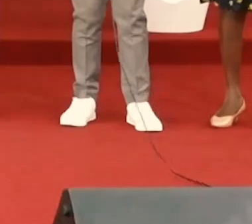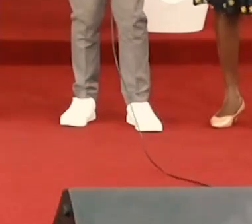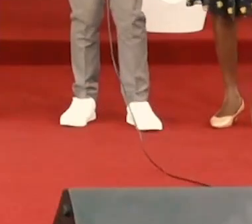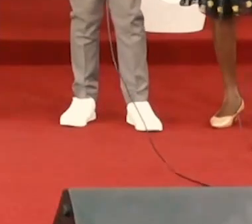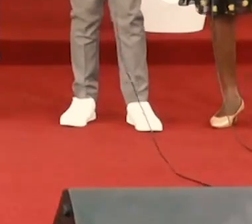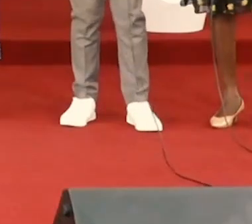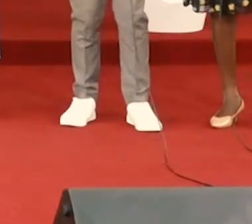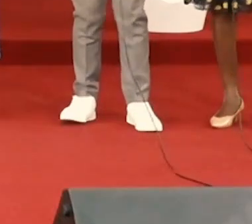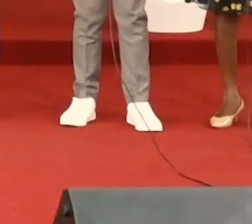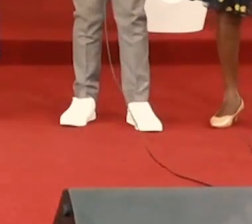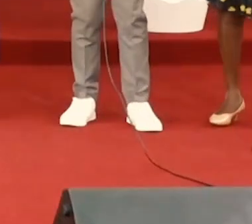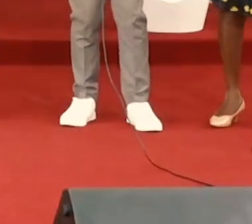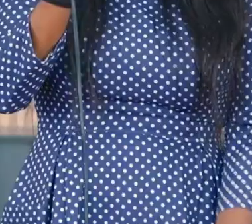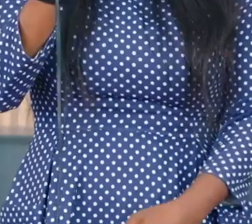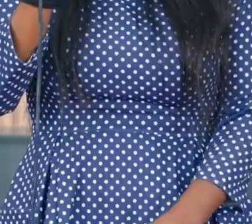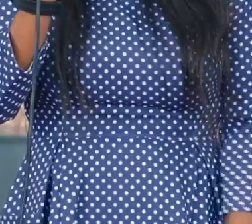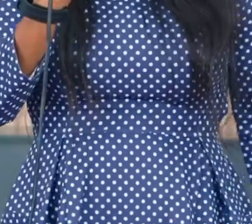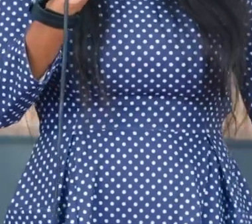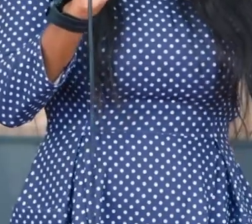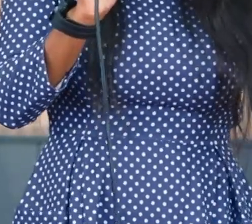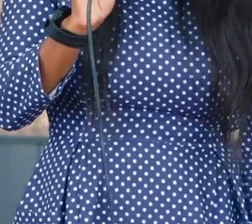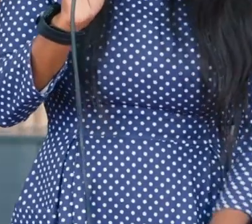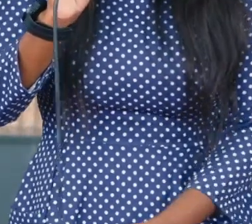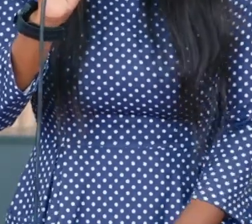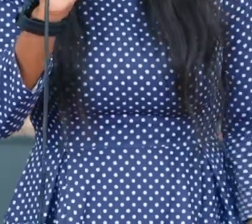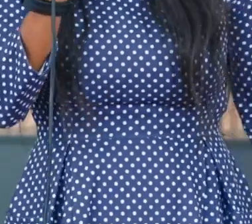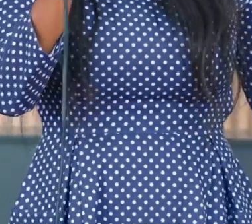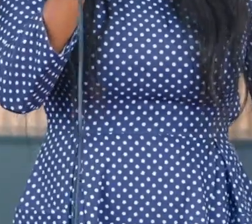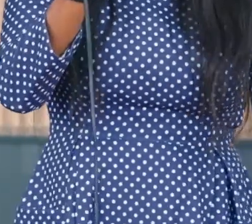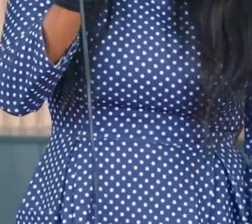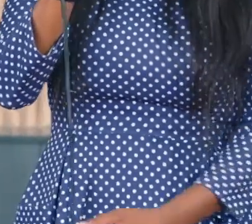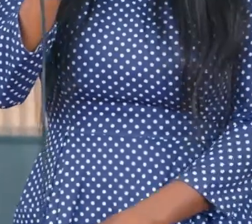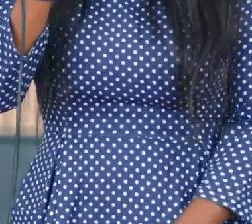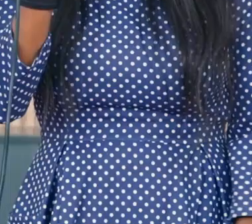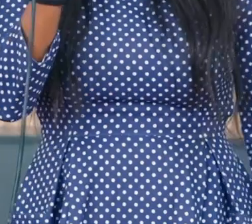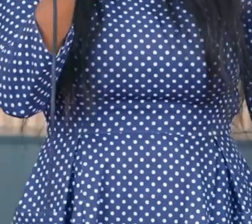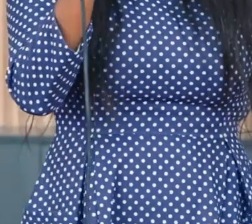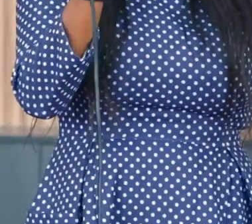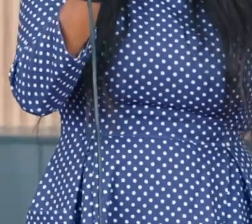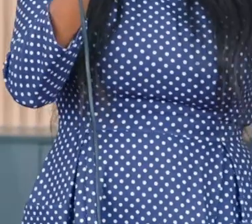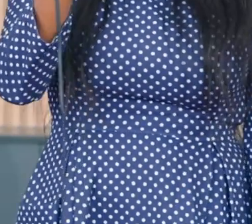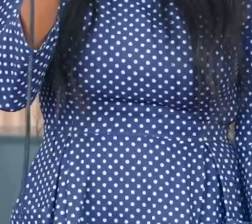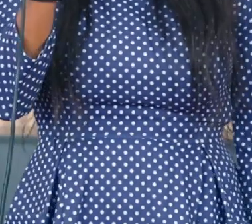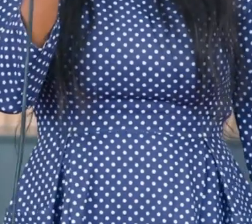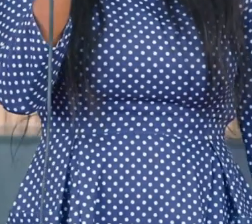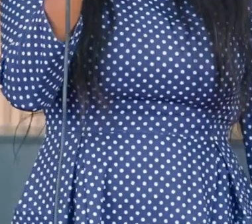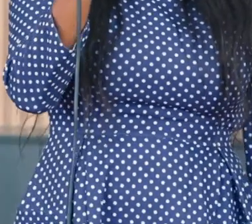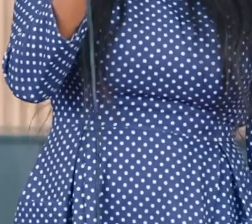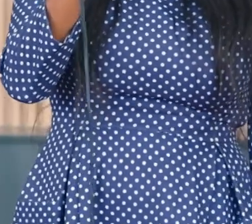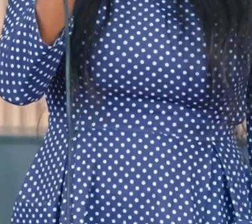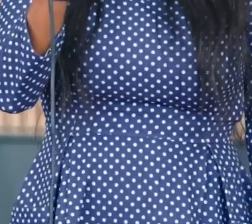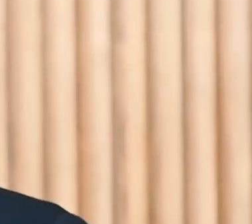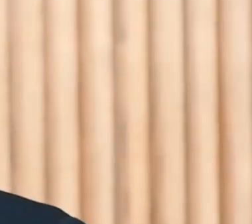ekare apo vanorara, vafambi vakafa na Kristu